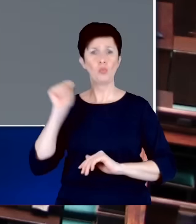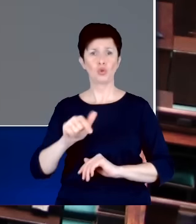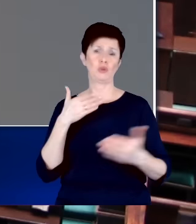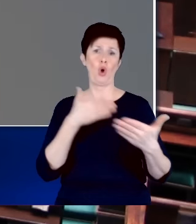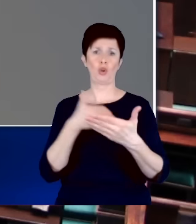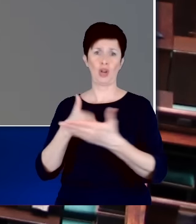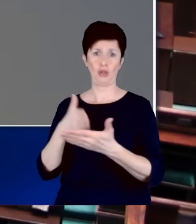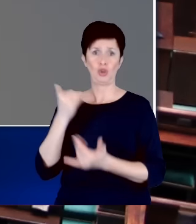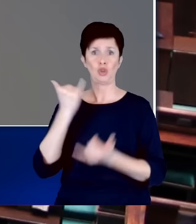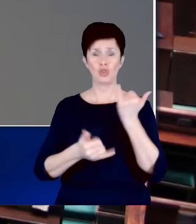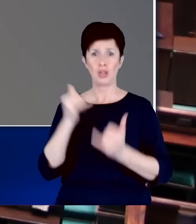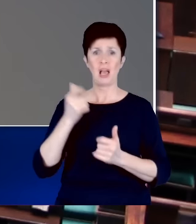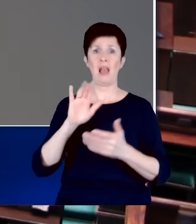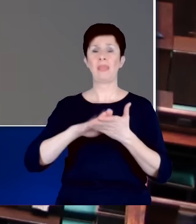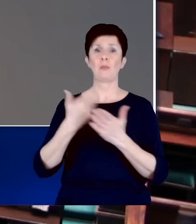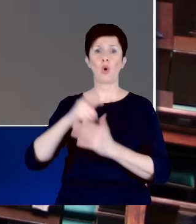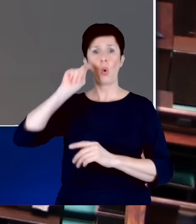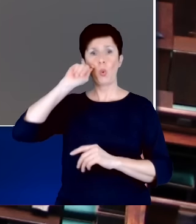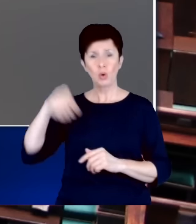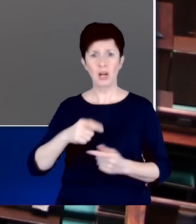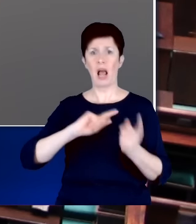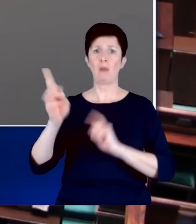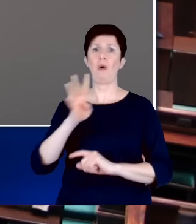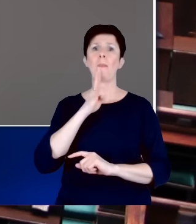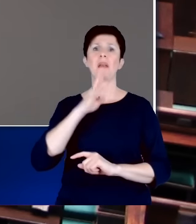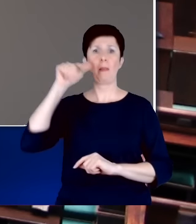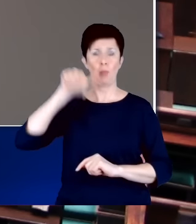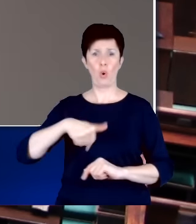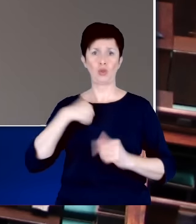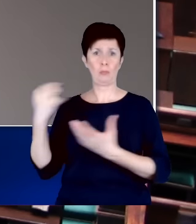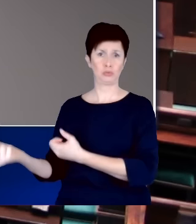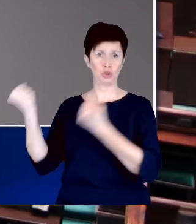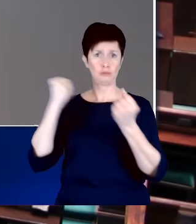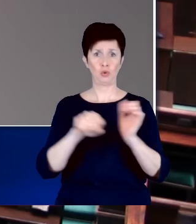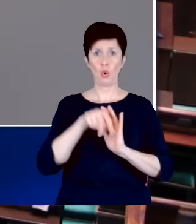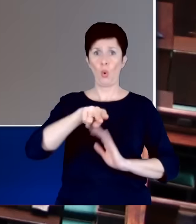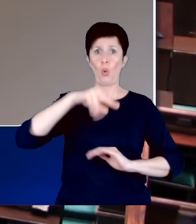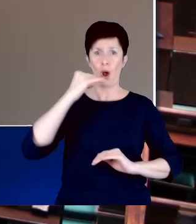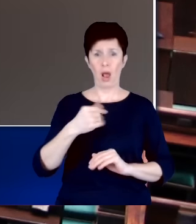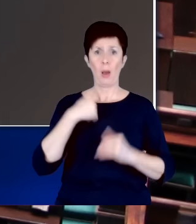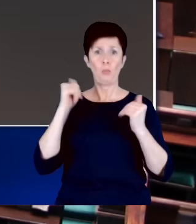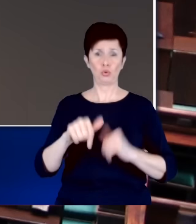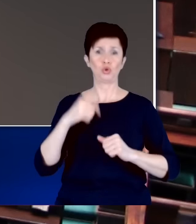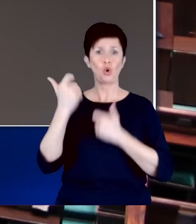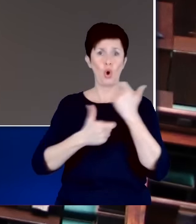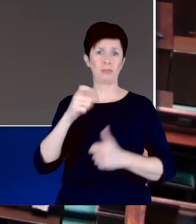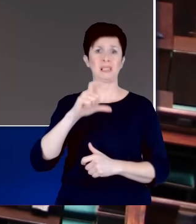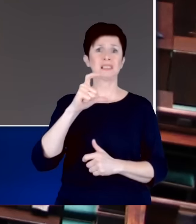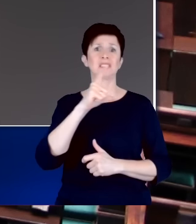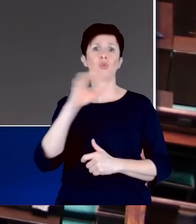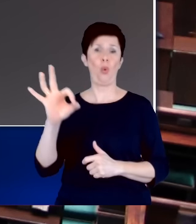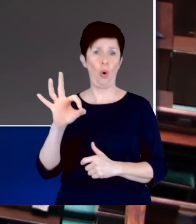z krajów takich jak Ukraina, czy jak Ameryka Południowa, to wprowadźmy na to takie cła, które sprawią, aby